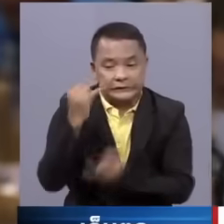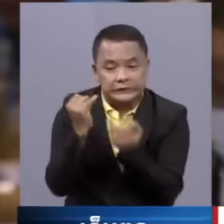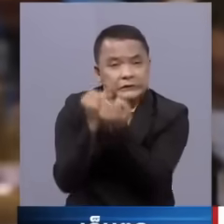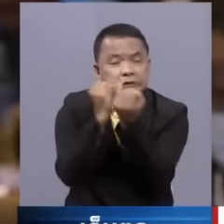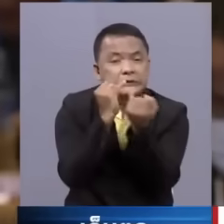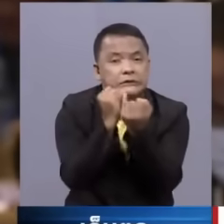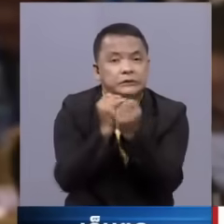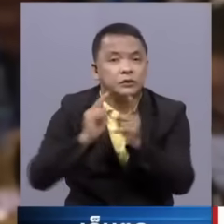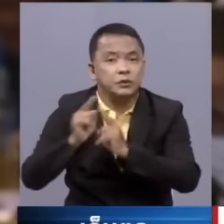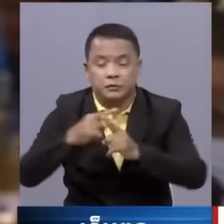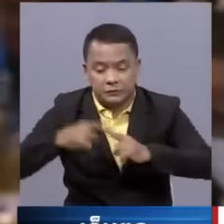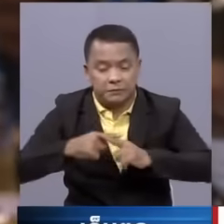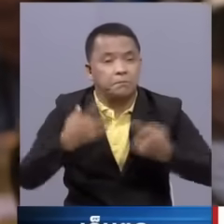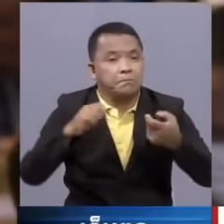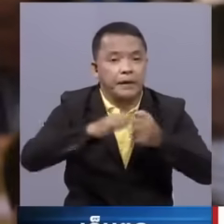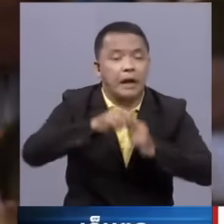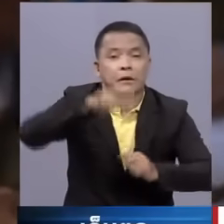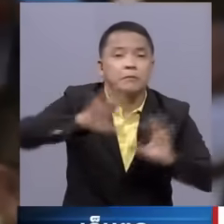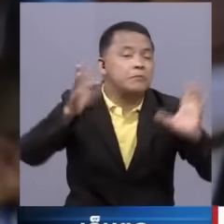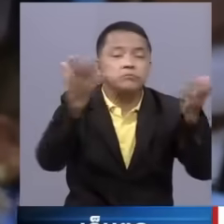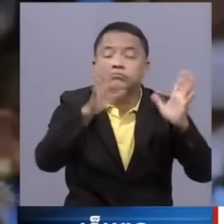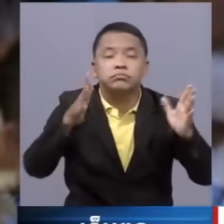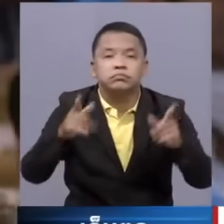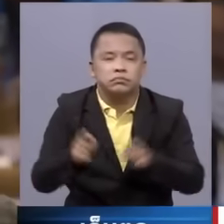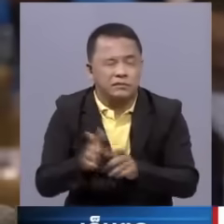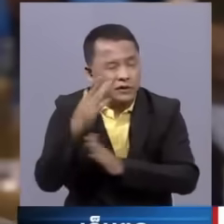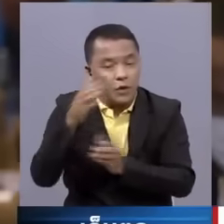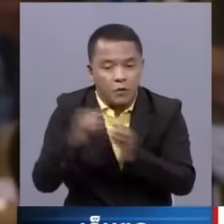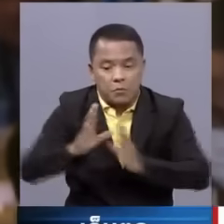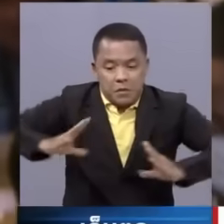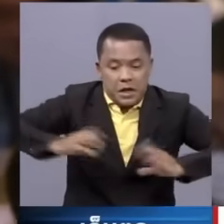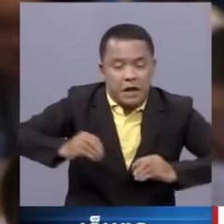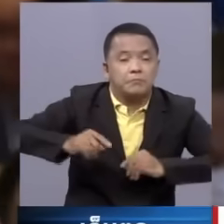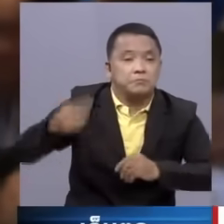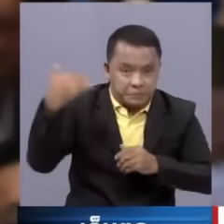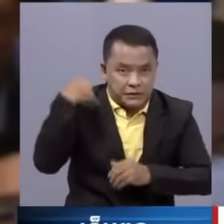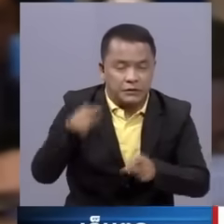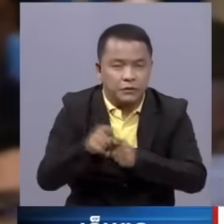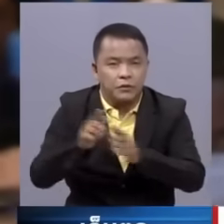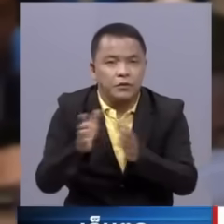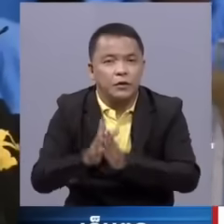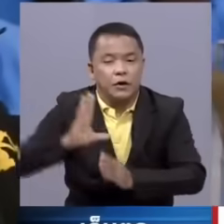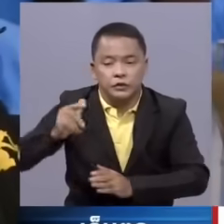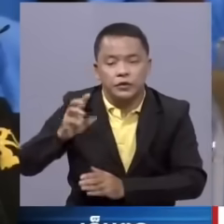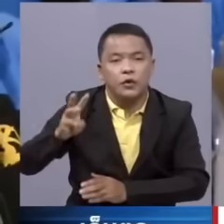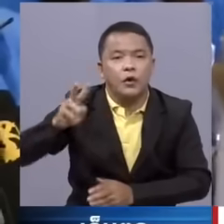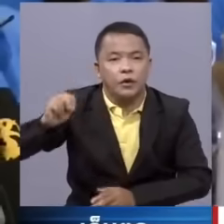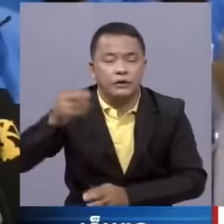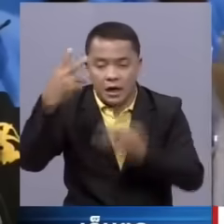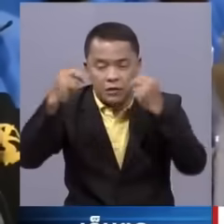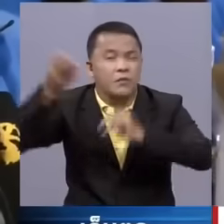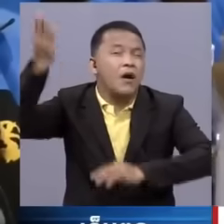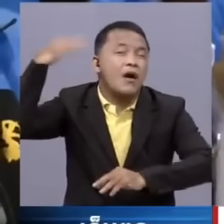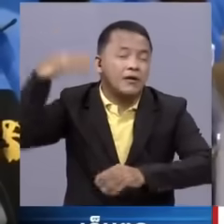ชิดหรือว่าไม่ได้มีรอยบาดหมางกับเพื่อไทยมาตั้งแต่อดีตกลุ่มที่ไม่ได้เอาด้วยกับเสี่ยต่อที่นำโดยคุณชวนหลีกภัยอดีตนายก